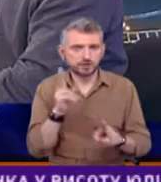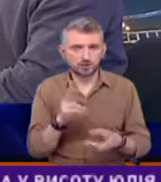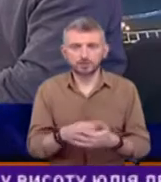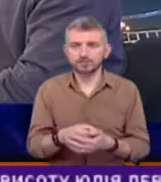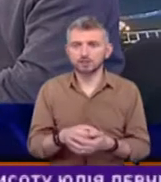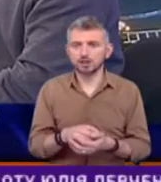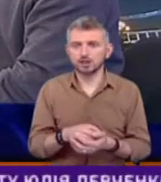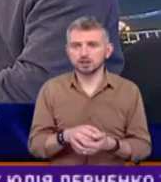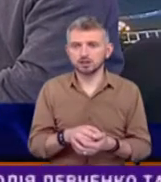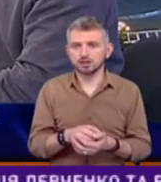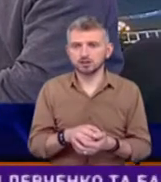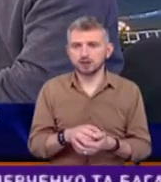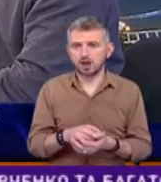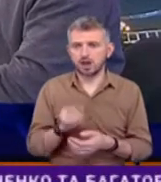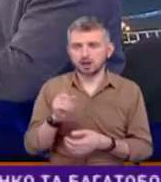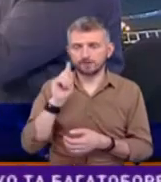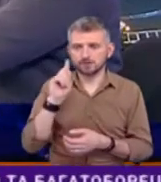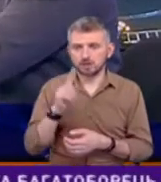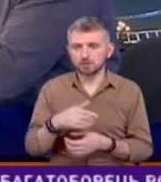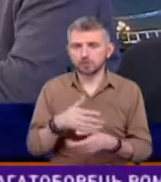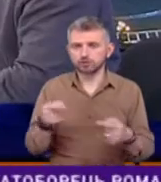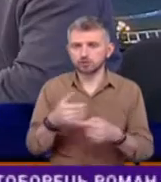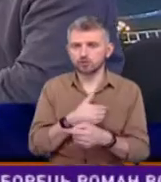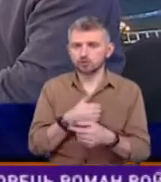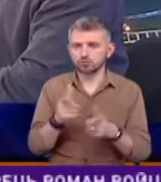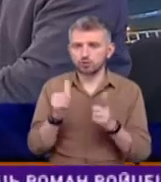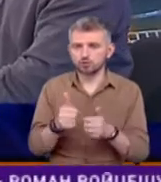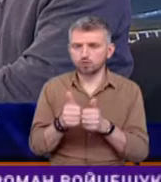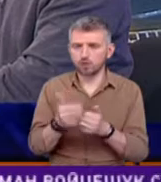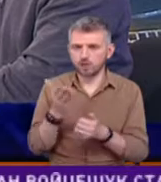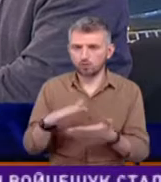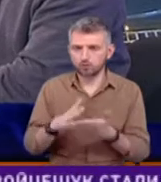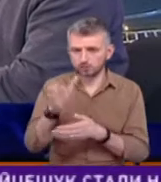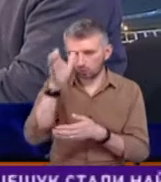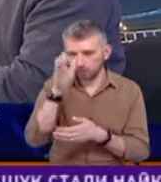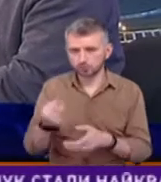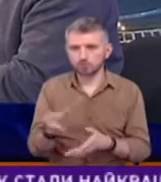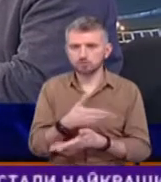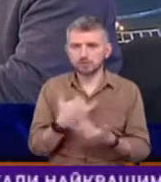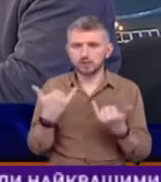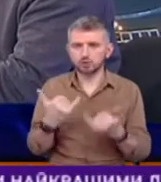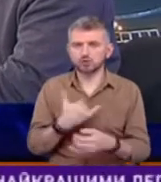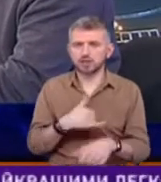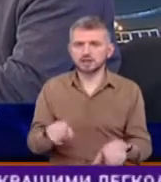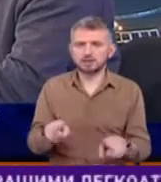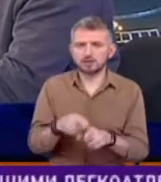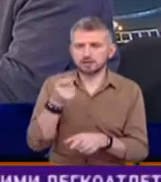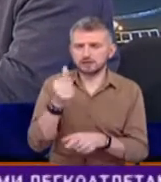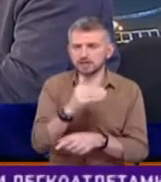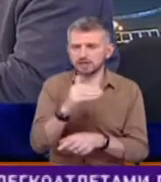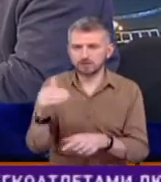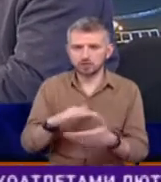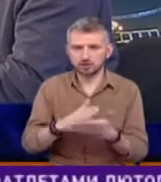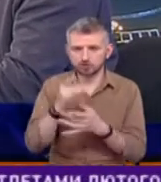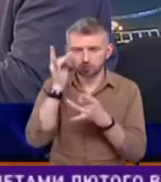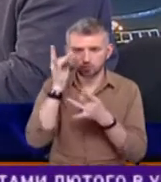що одночасно я хочу погодитись з колегою, політологом, що ми на сьогодні, у нас настільки низький рівень